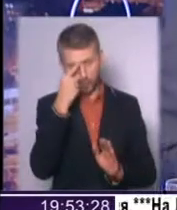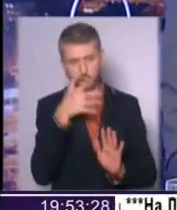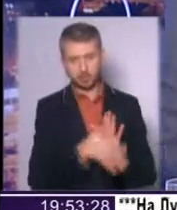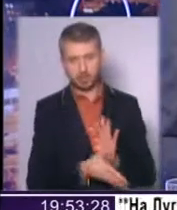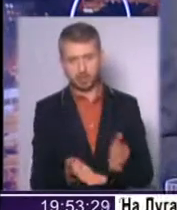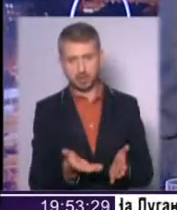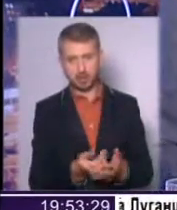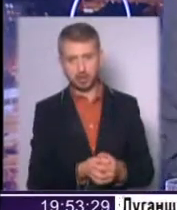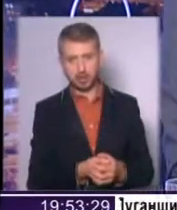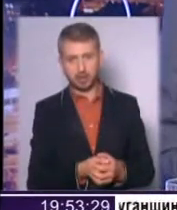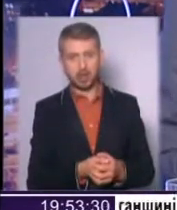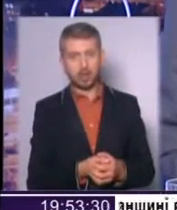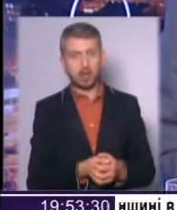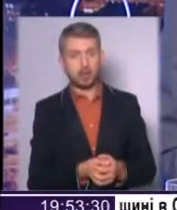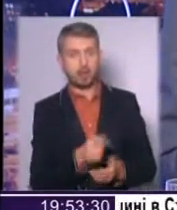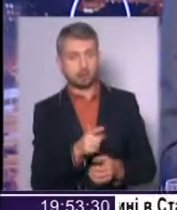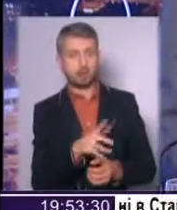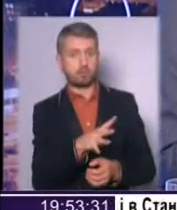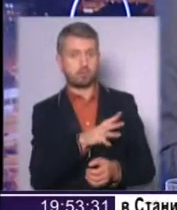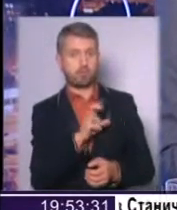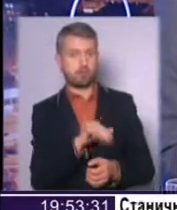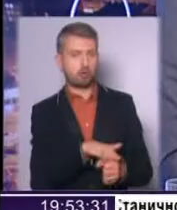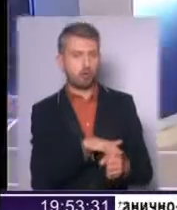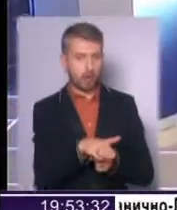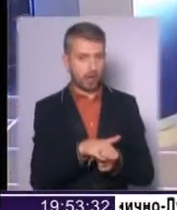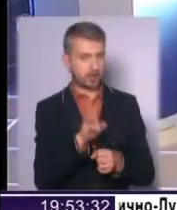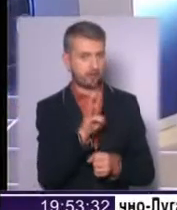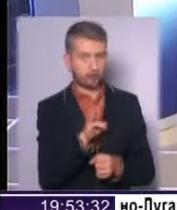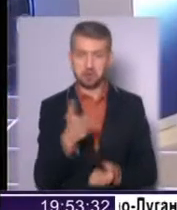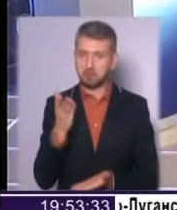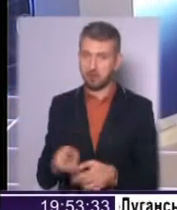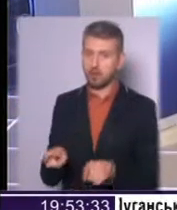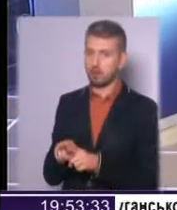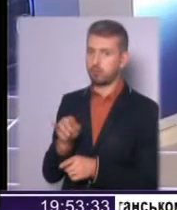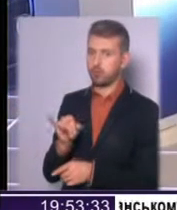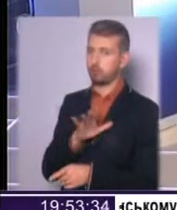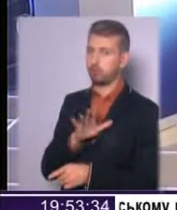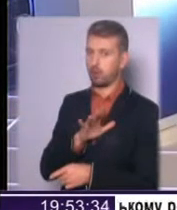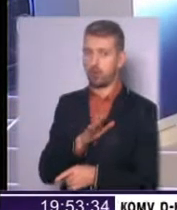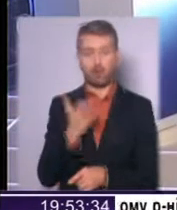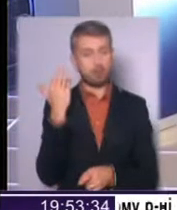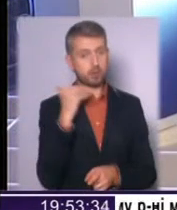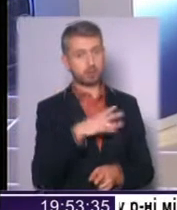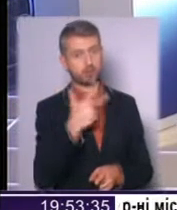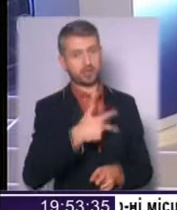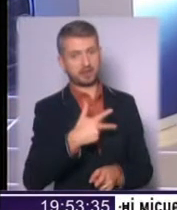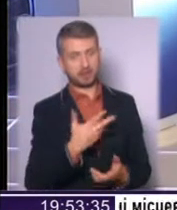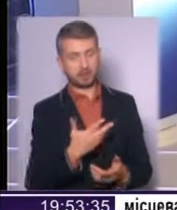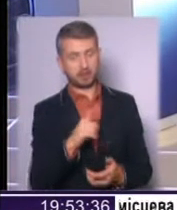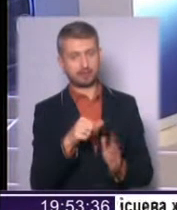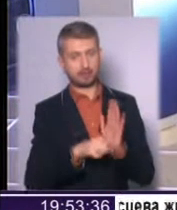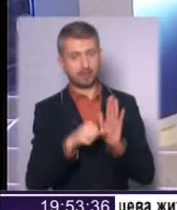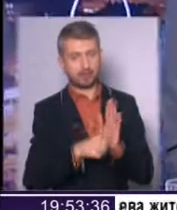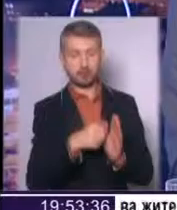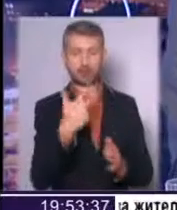зменшує, знаєте, узурпацію влади. Він її розбалансовує. Тобто, незважаючи, партія скільки набирає голосів, вона все одно має своє